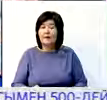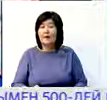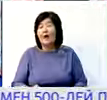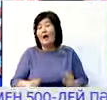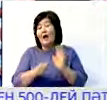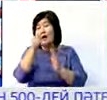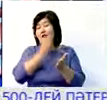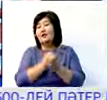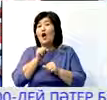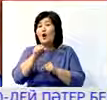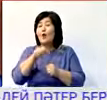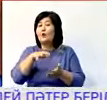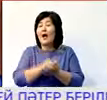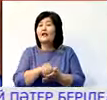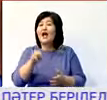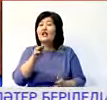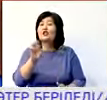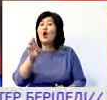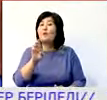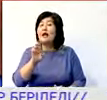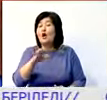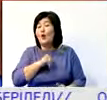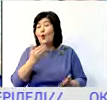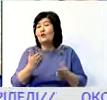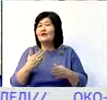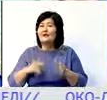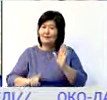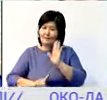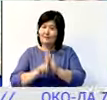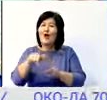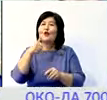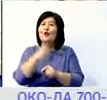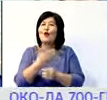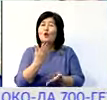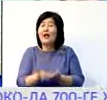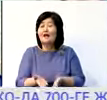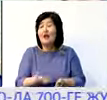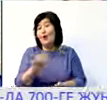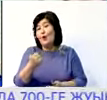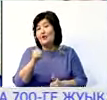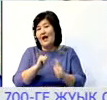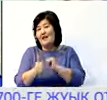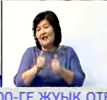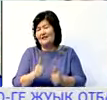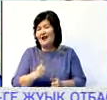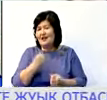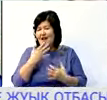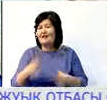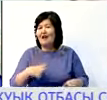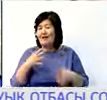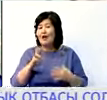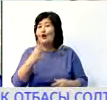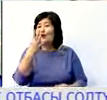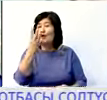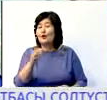Алты жылдан бері бокспен айналысатын Жақсылық Базаров өз салмағында топ жарды. Осы шарсыға жақсы айналып келдім. Төрт